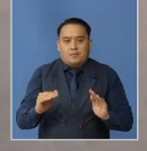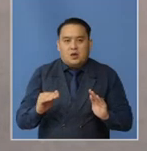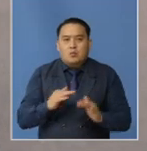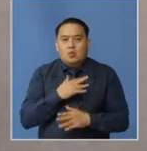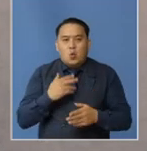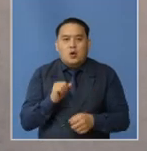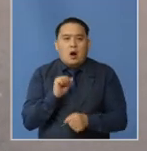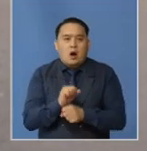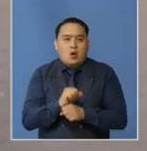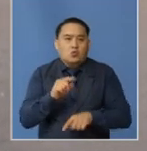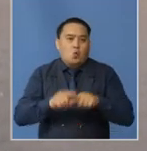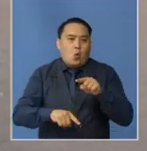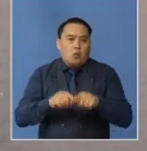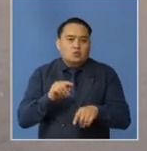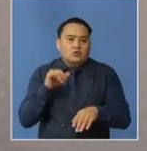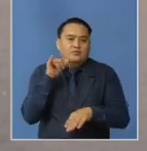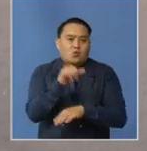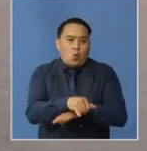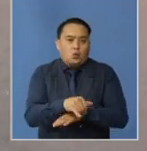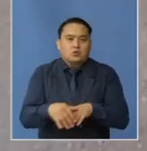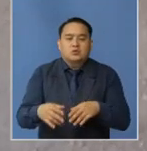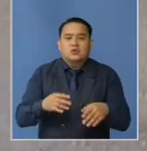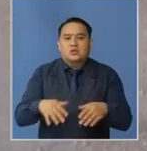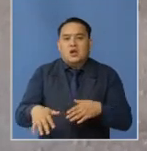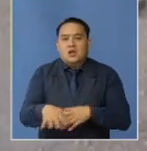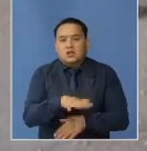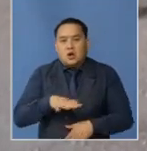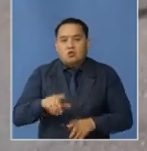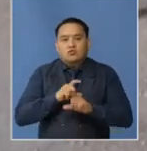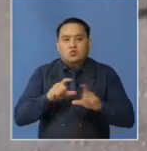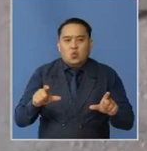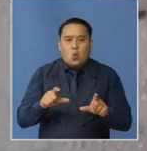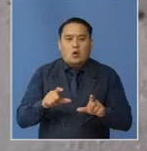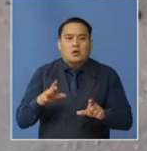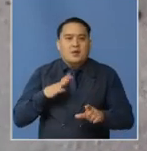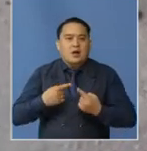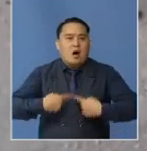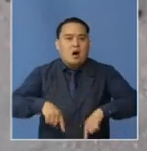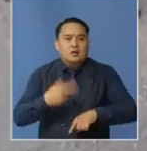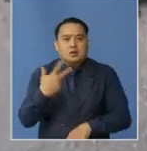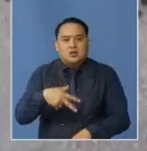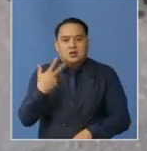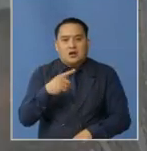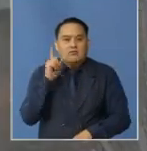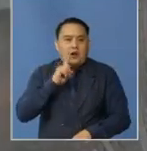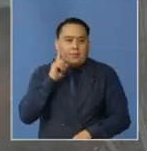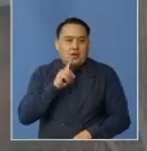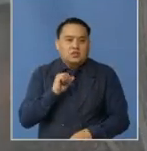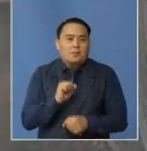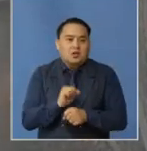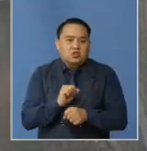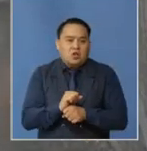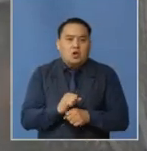Многие останавливаются у родственников и друзей. Также на территории школ и недостроенных зданий организованы 33 временных